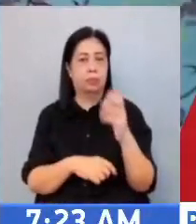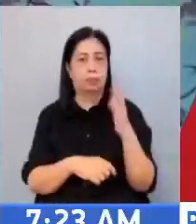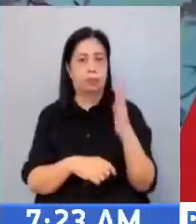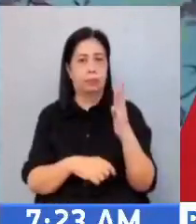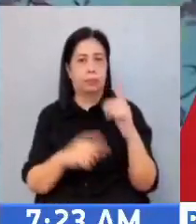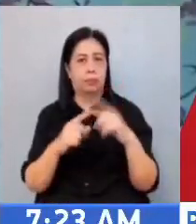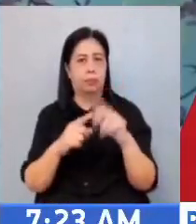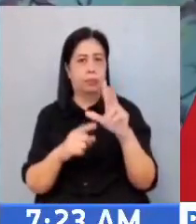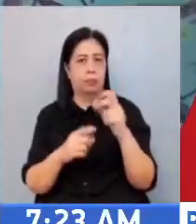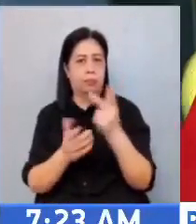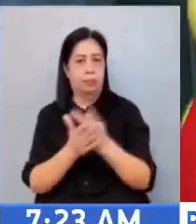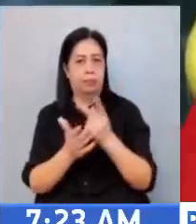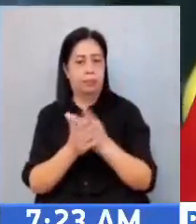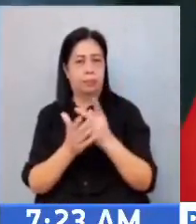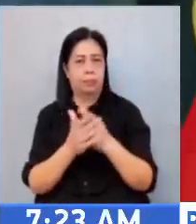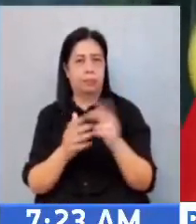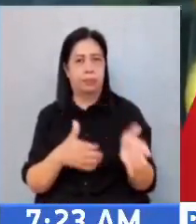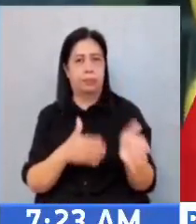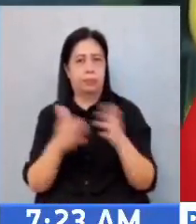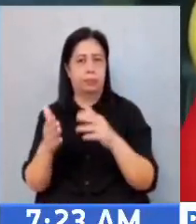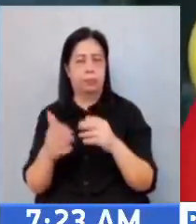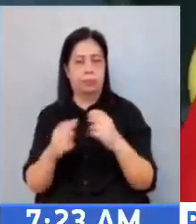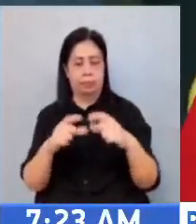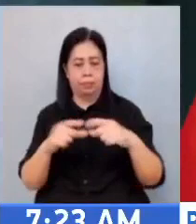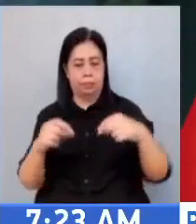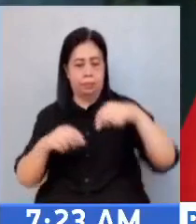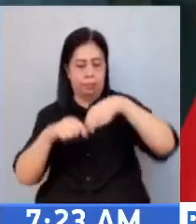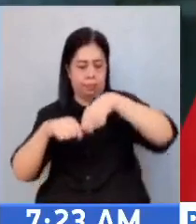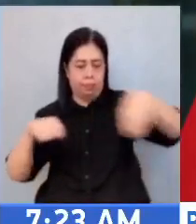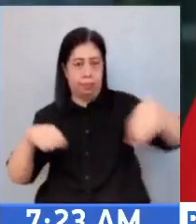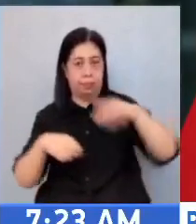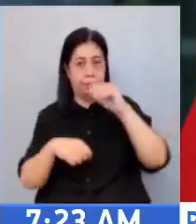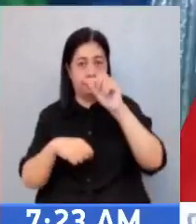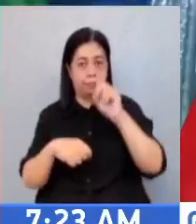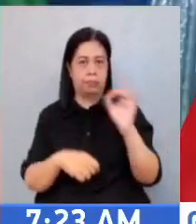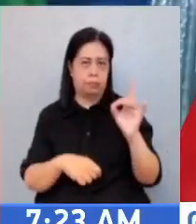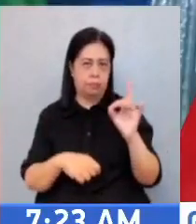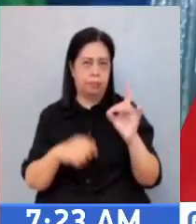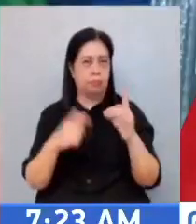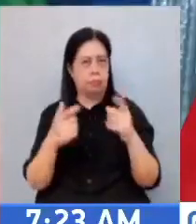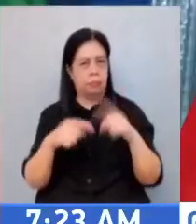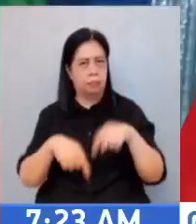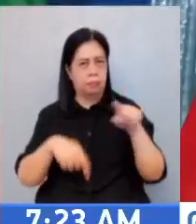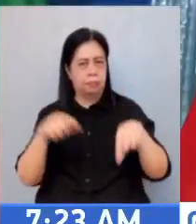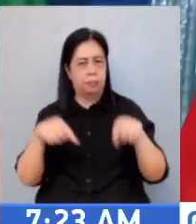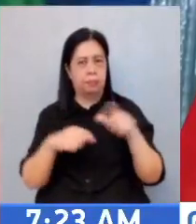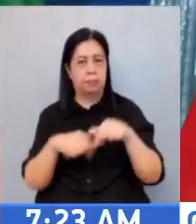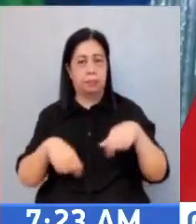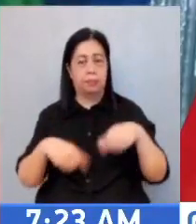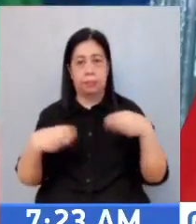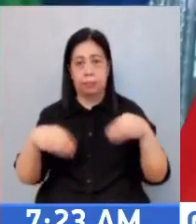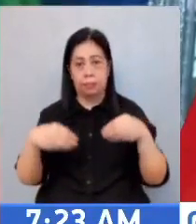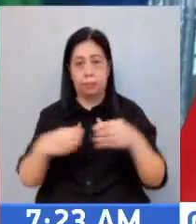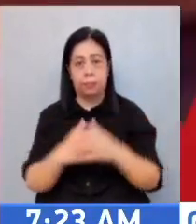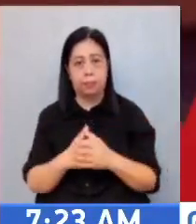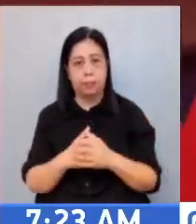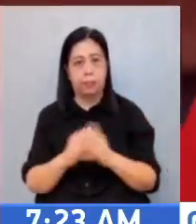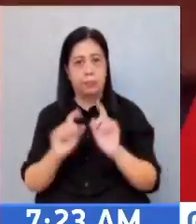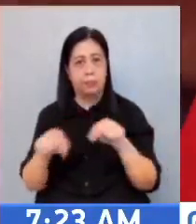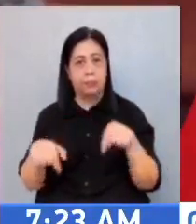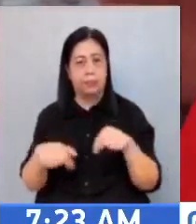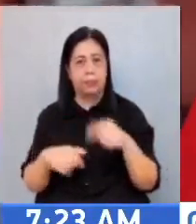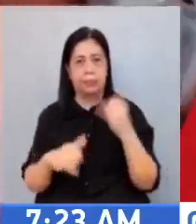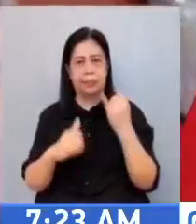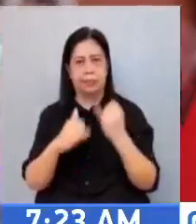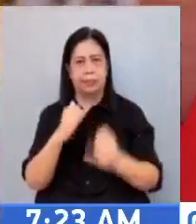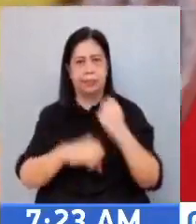pesos. Samantalang ang mga pencil case naman ay mabibili sa halagang 80 pesos. At dito sa isang tindahan na pinuntahan natin dito, last year, hindi ho